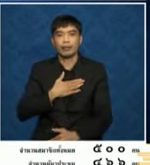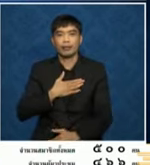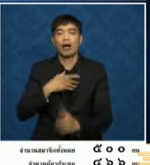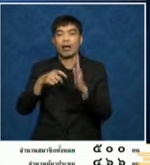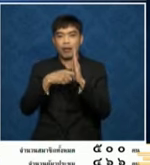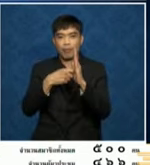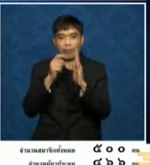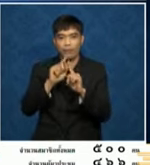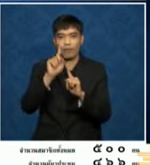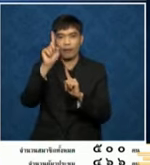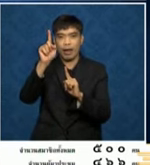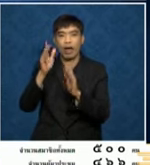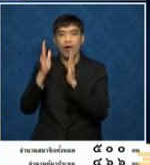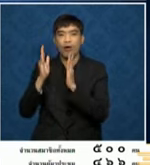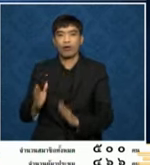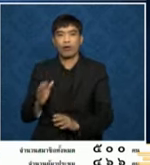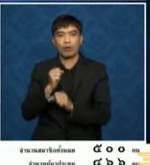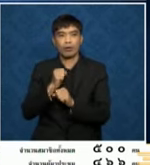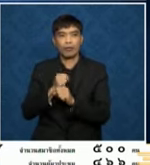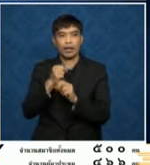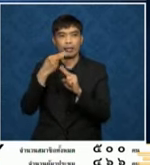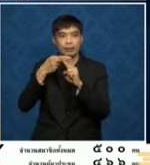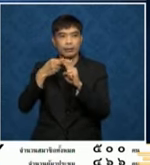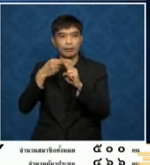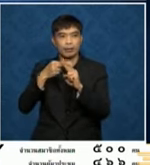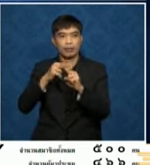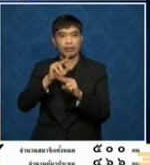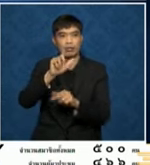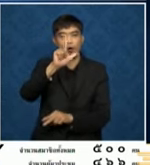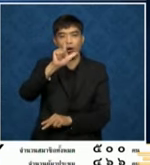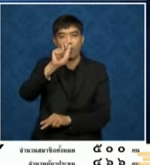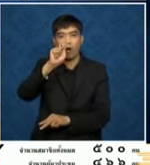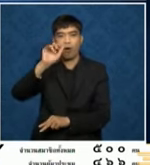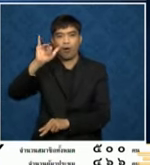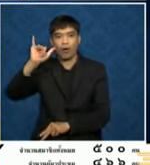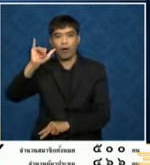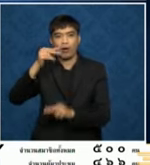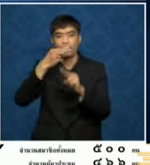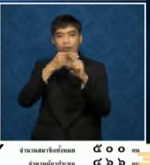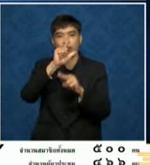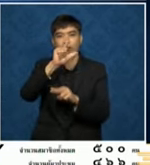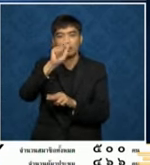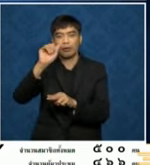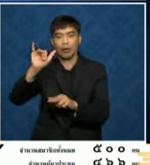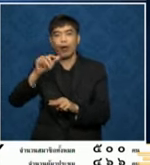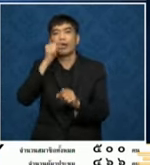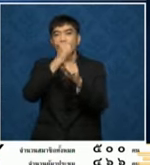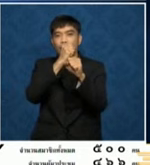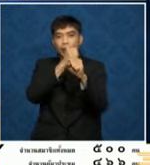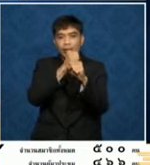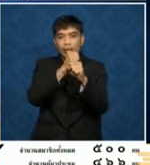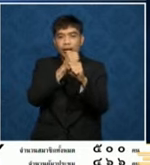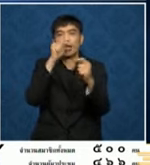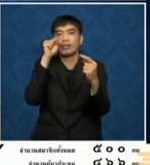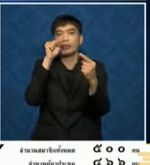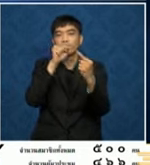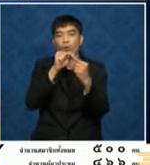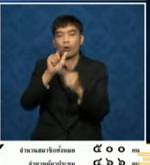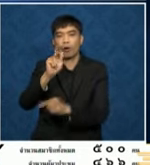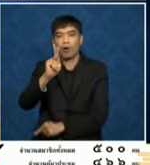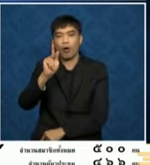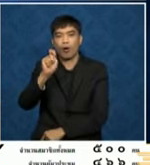ประการแรกนะคะคือเจ้าหน้าที่ชื่อลอยค่ะท่านประธานจากช่วงเวลาที่ผ่านมาเจ้าหน้าที่รัฐเข้ามาดำเนินงานภายใต้ความรับผิดชอบของกรมน.